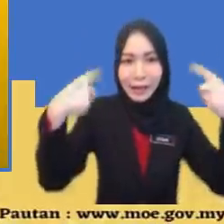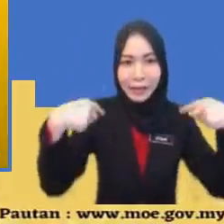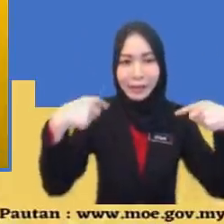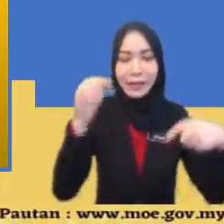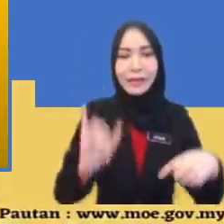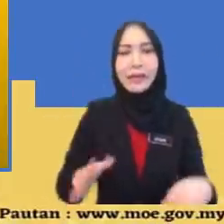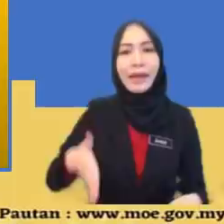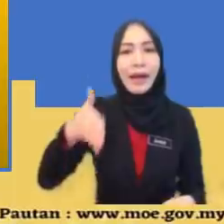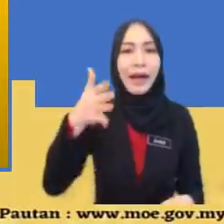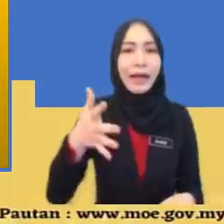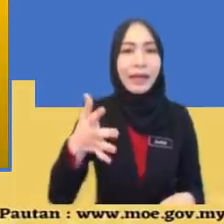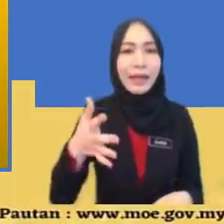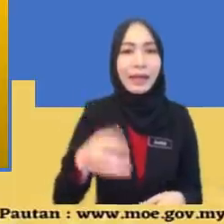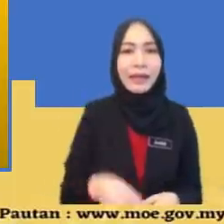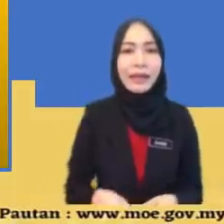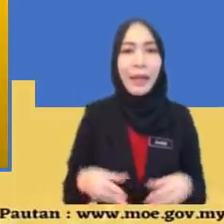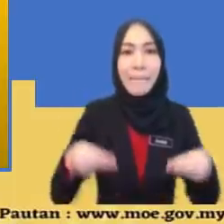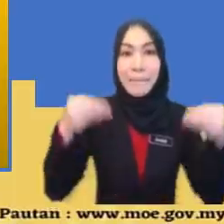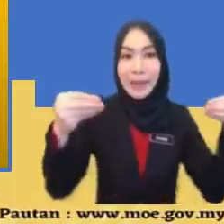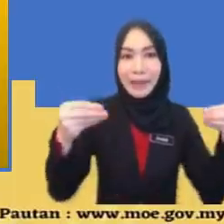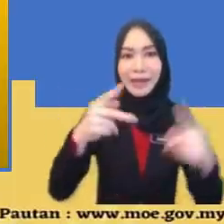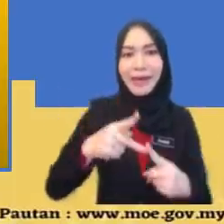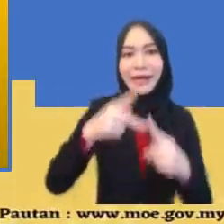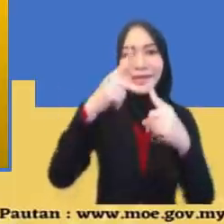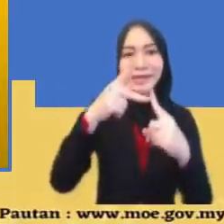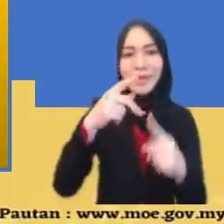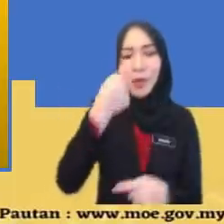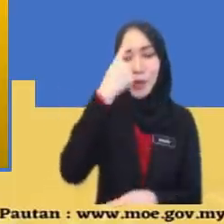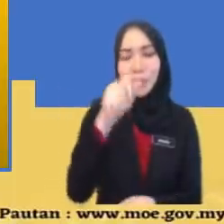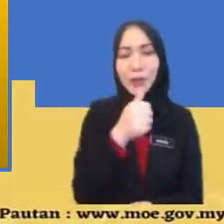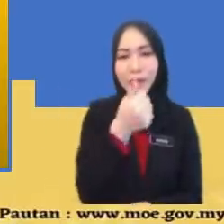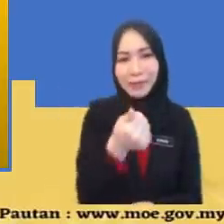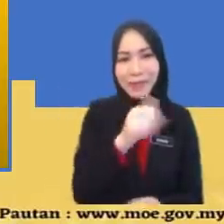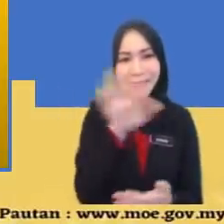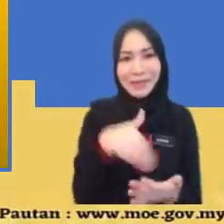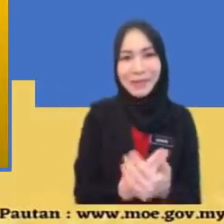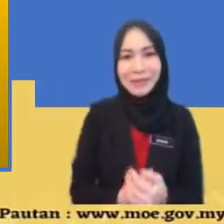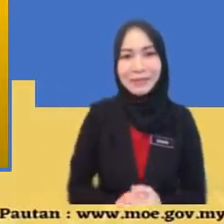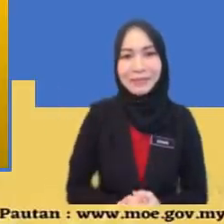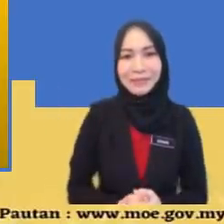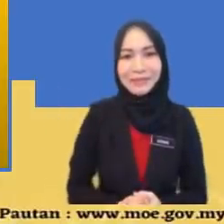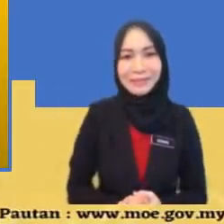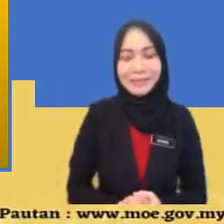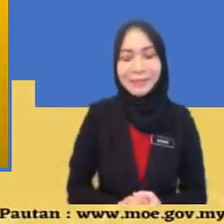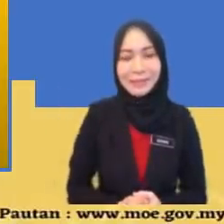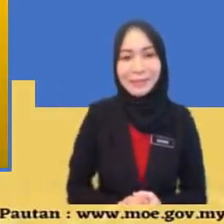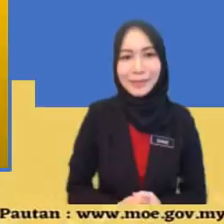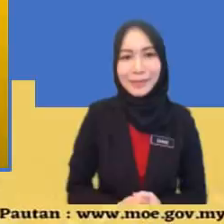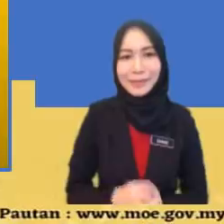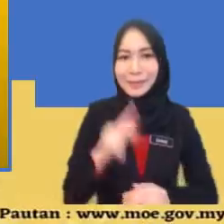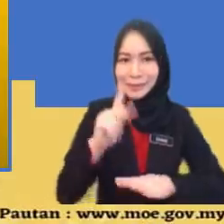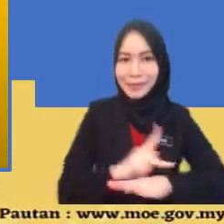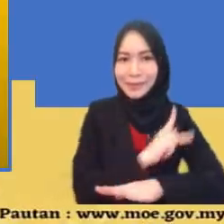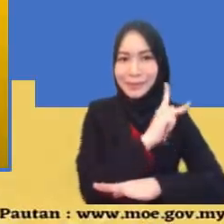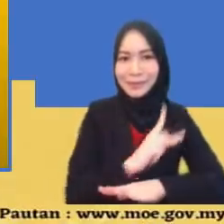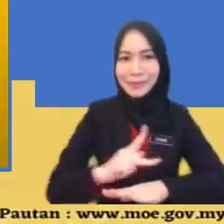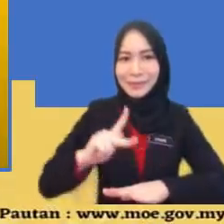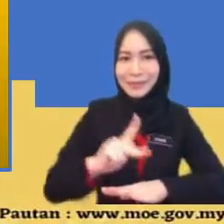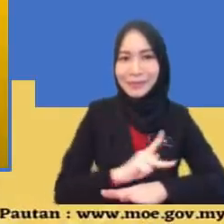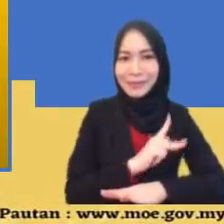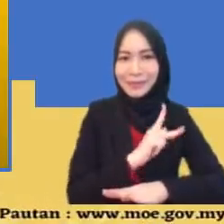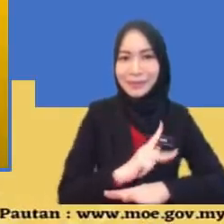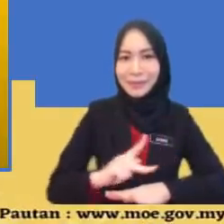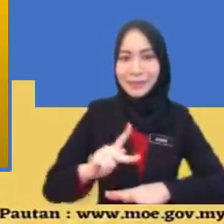disiarkan khusus untuk anda semua merdu bertingkah alunan suara